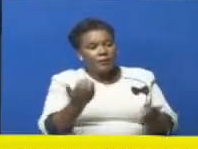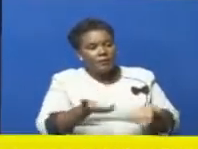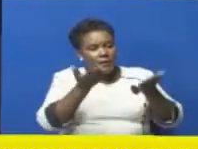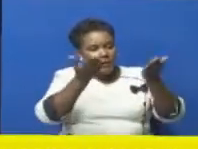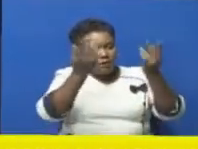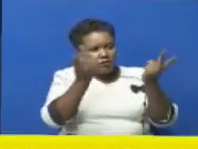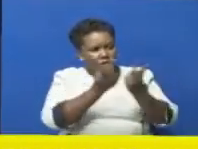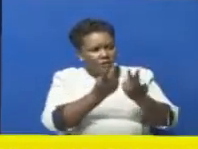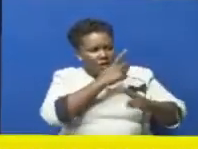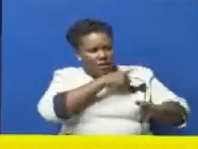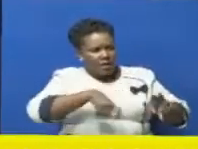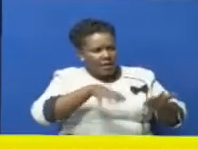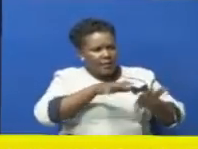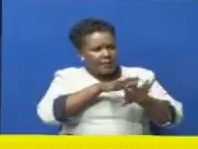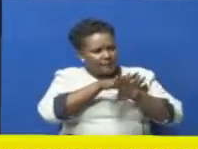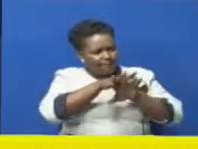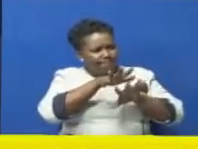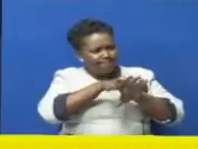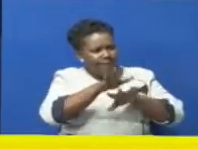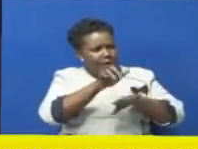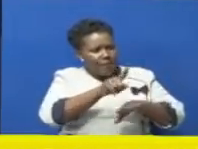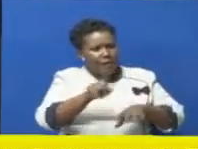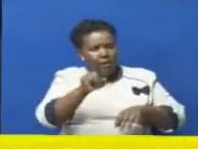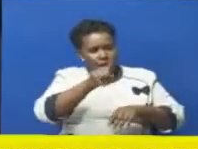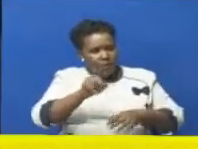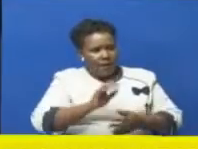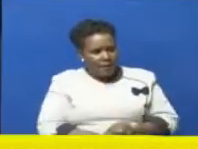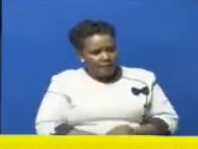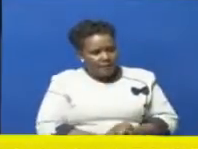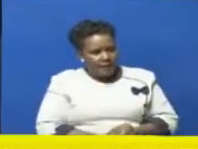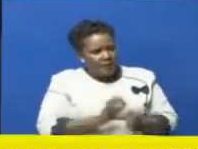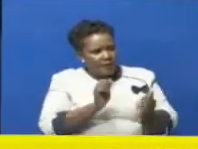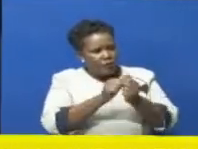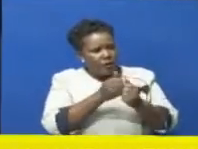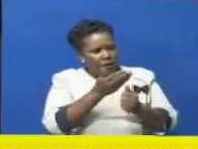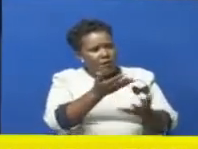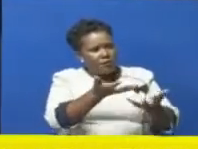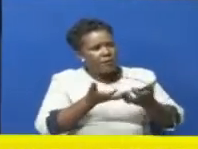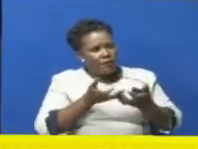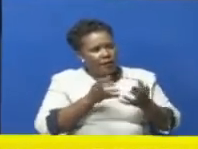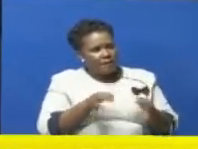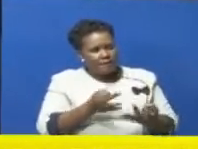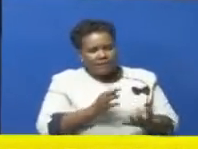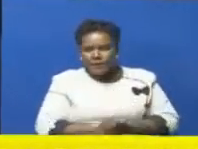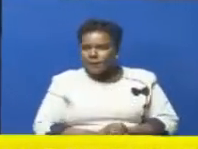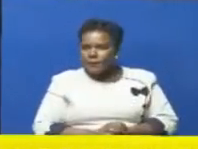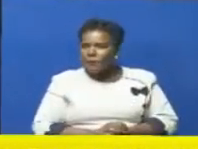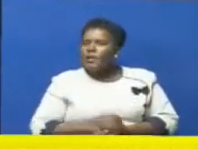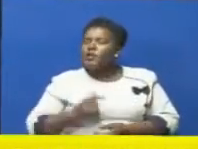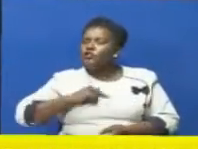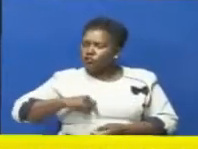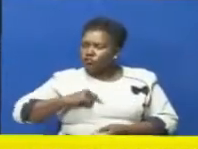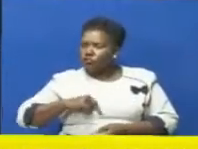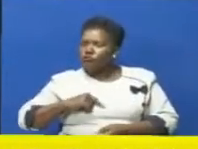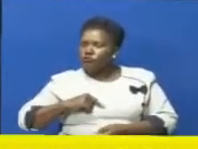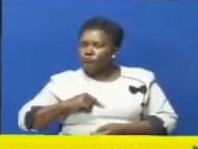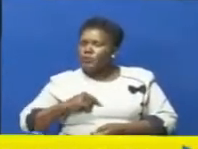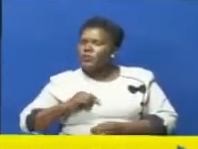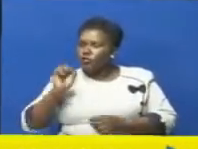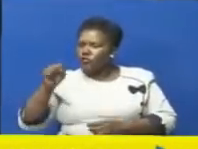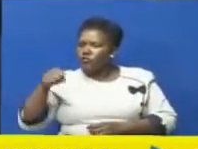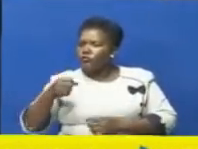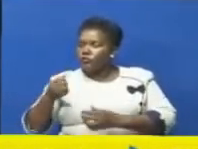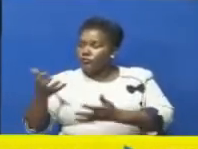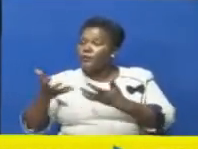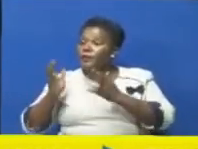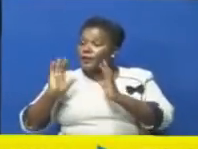mara, akawataja viongozi wa dini kwamba mna nafasi kubwa, mmelipokeaje Mheshimiwa Mufti? Hilo tumelipokea kwa sababu limo ndani ya dini tayari. Kwa hiyo yeye amegusia